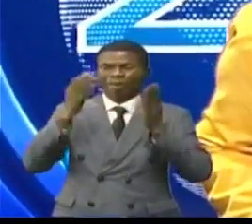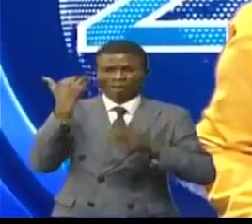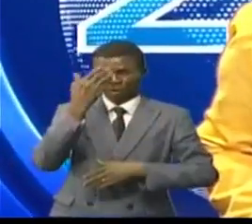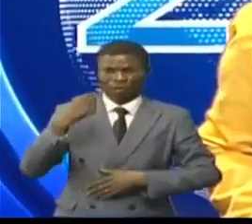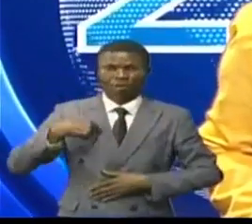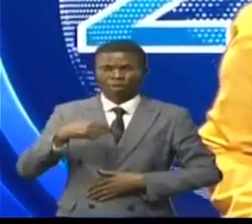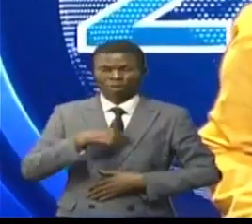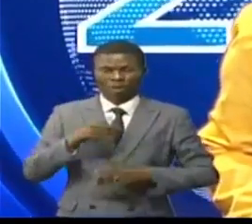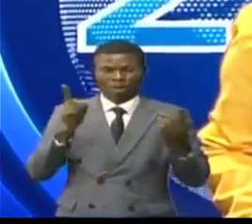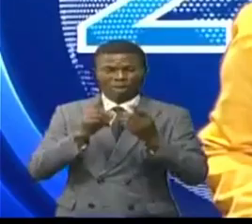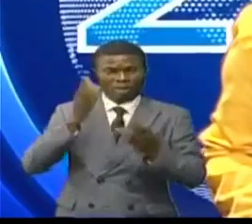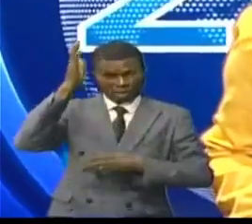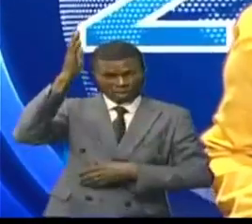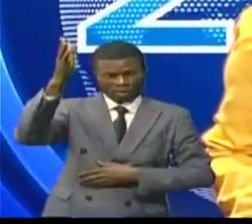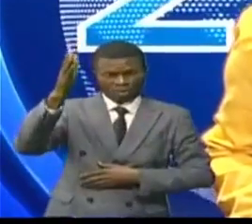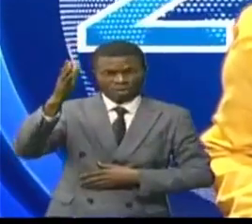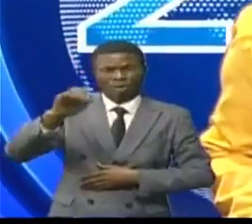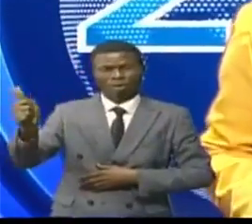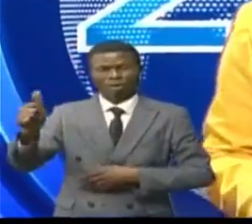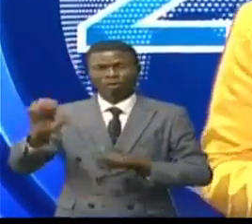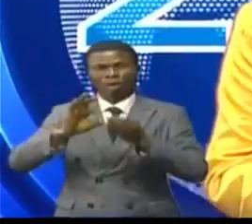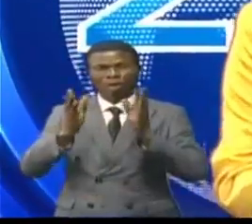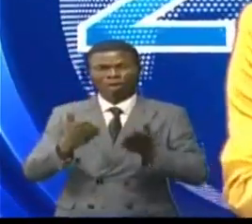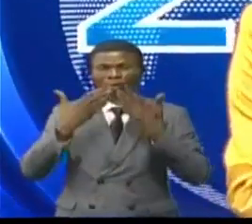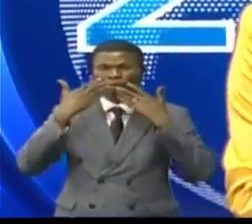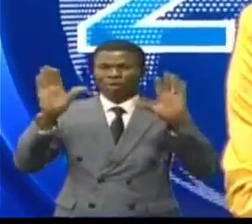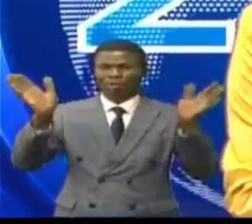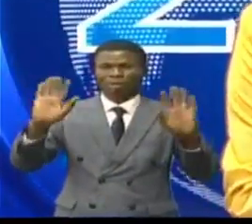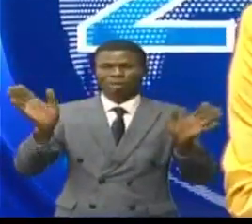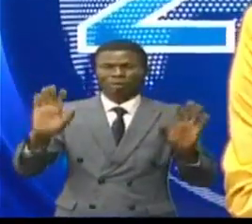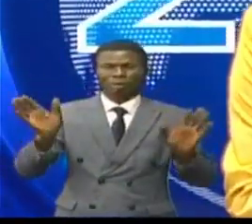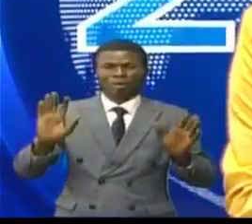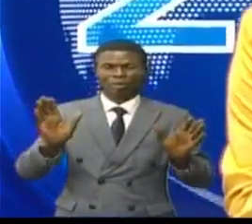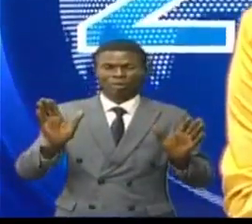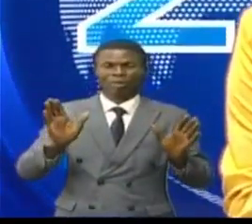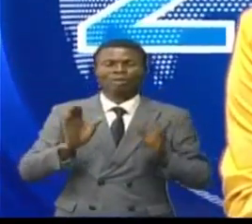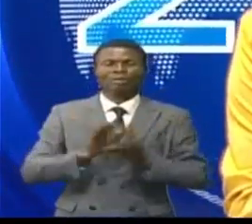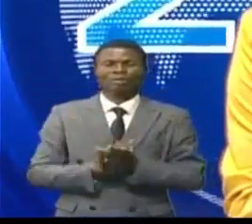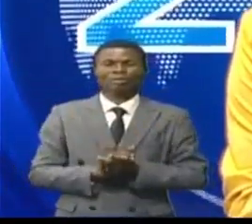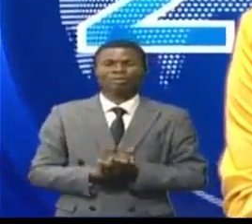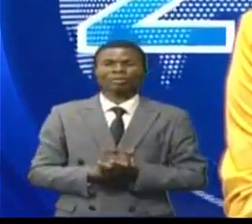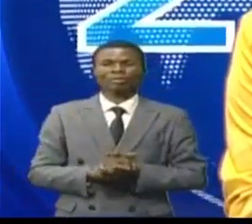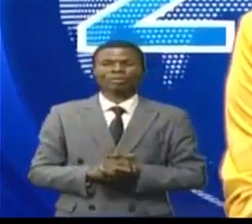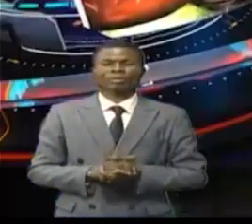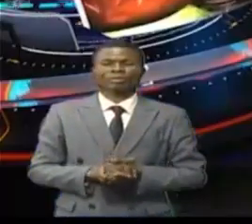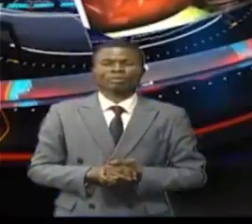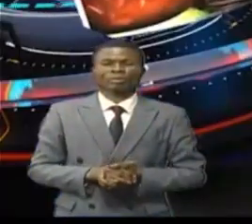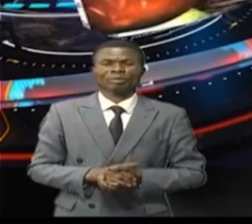Je vous retrouve demain avec le même plaisir et sur la même chaîne. Entre-temps, je vous dis au revoir.